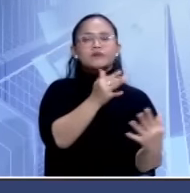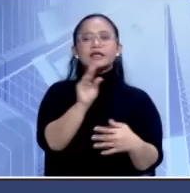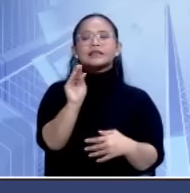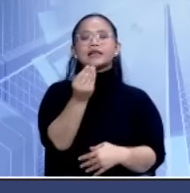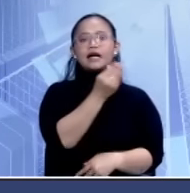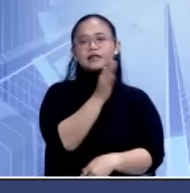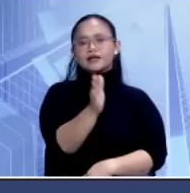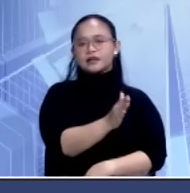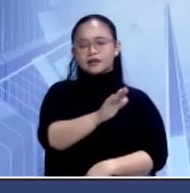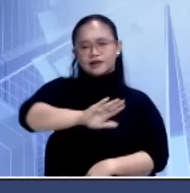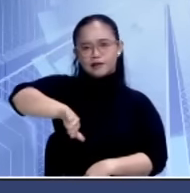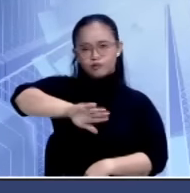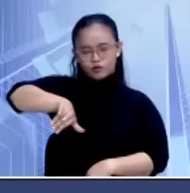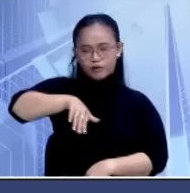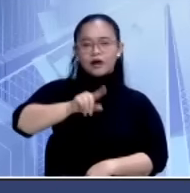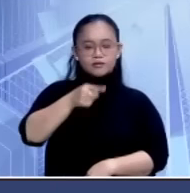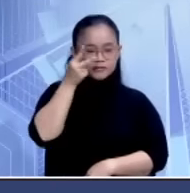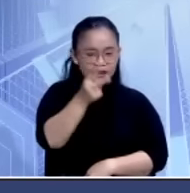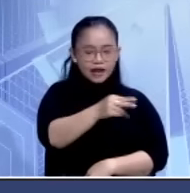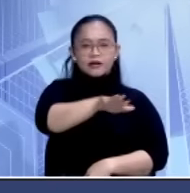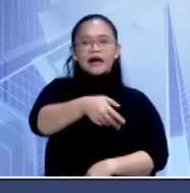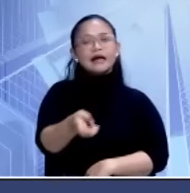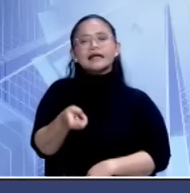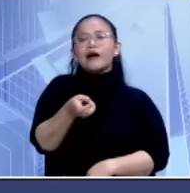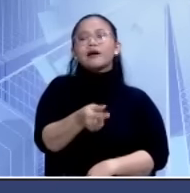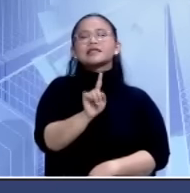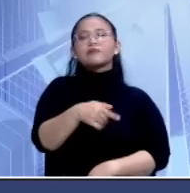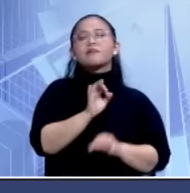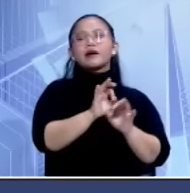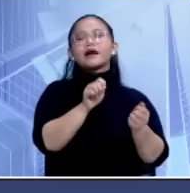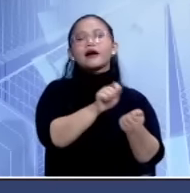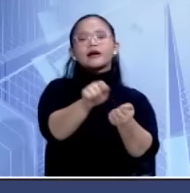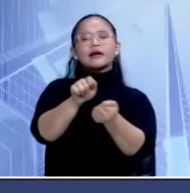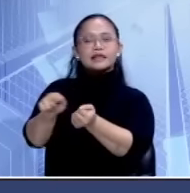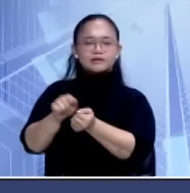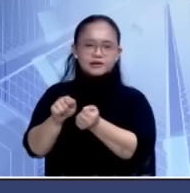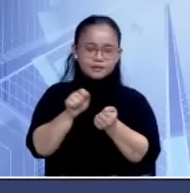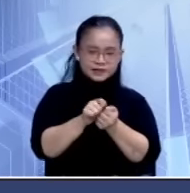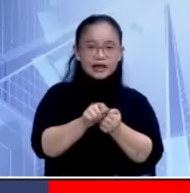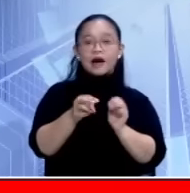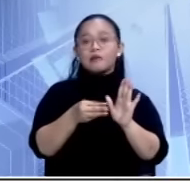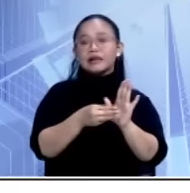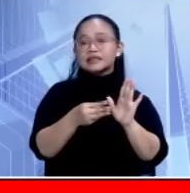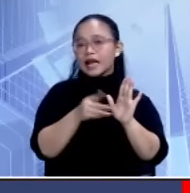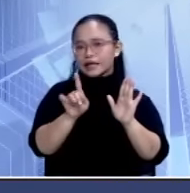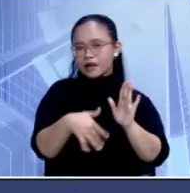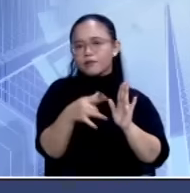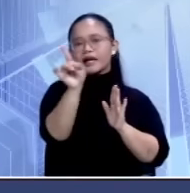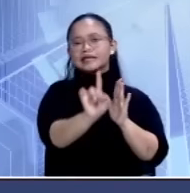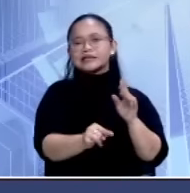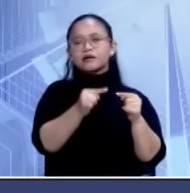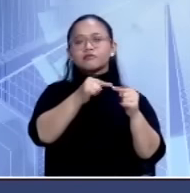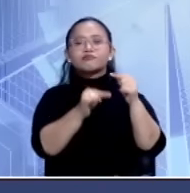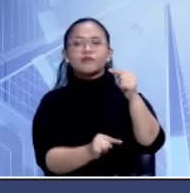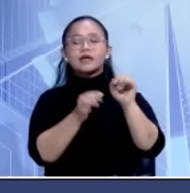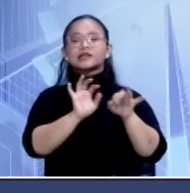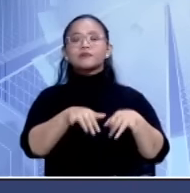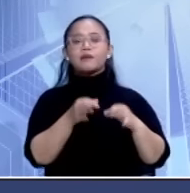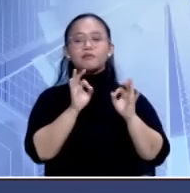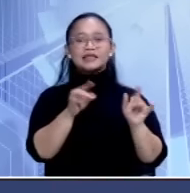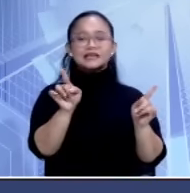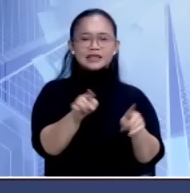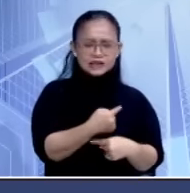Timur. Banyaknya bahan mudah terbakar membuat api cepat membesar. Diduga kebakaran akibat konsleting listrik, lantaran saat peristiwa